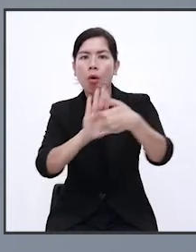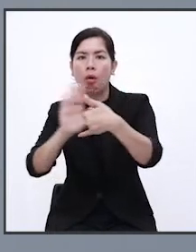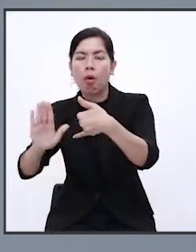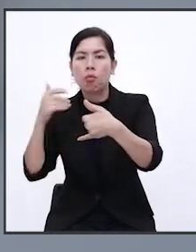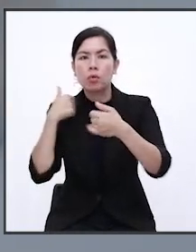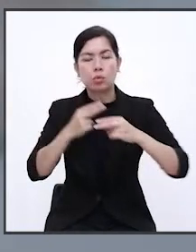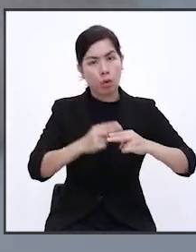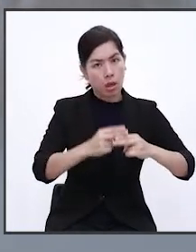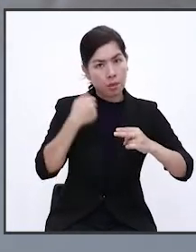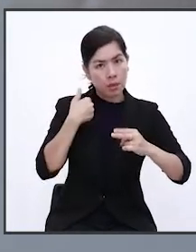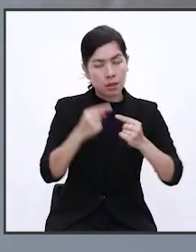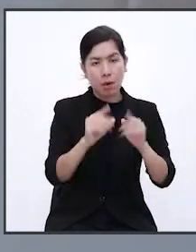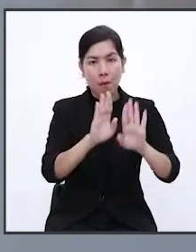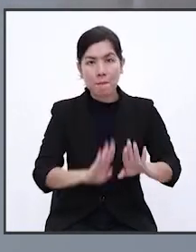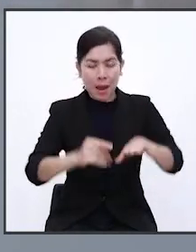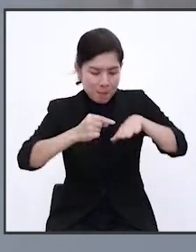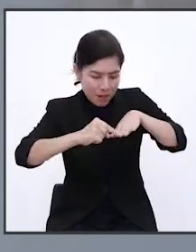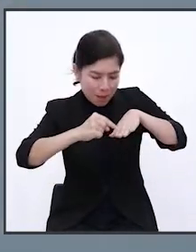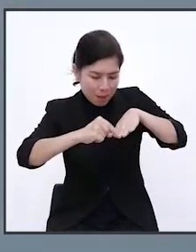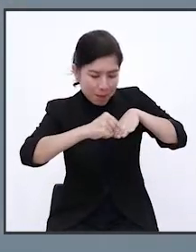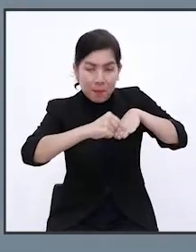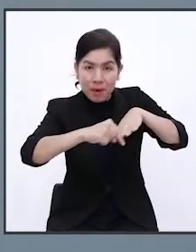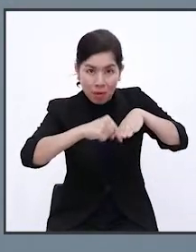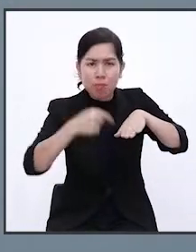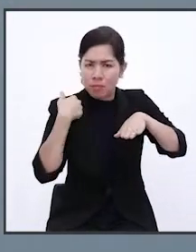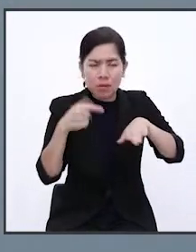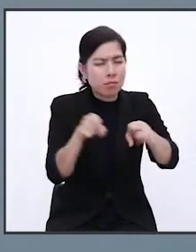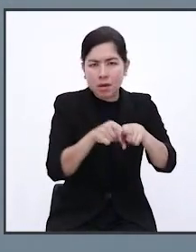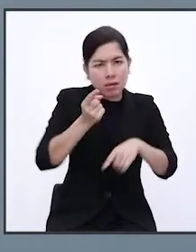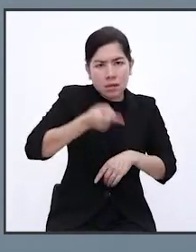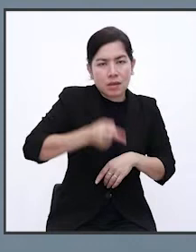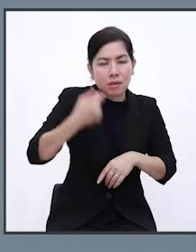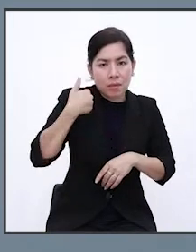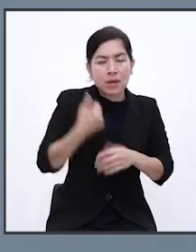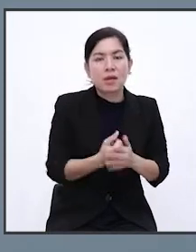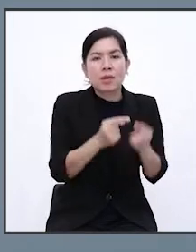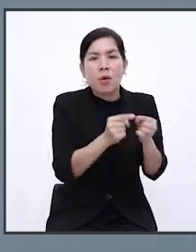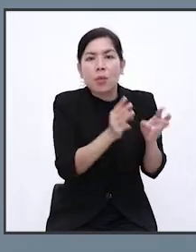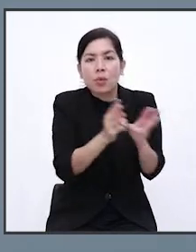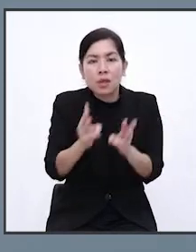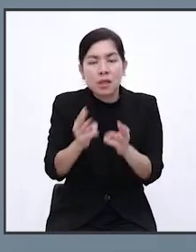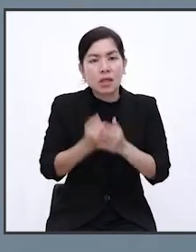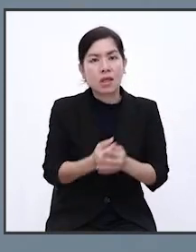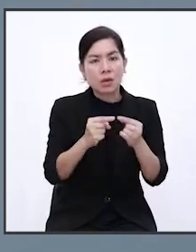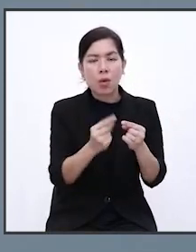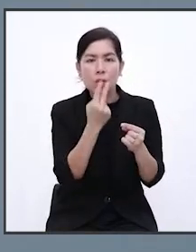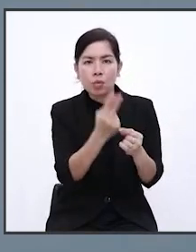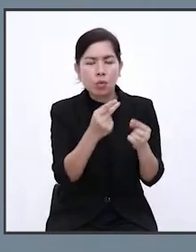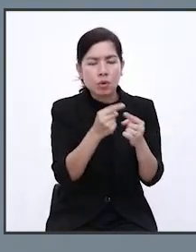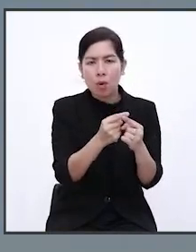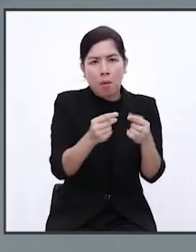แบบแล้วก็จะมีเล็บสังเกตว่าเล็บเราทำจากอะคริลิกด้วยความเหมือนจริงก็ยังมีมากขึ้นแล้วก็การใช้งานก็ยืดหยุ่นนุ่มนะคะ